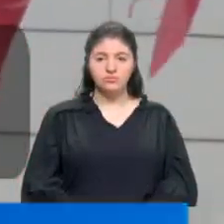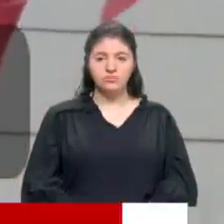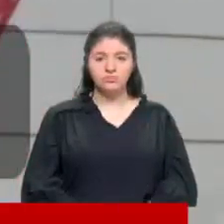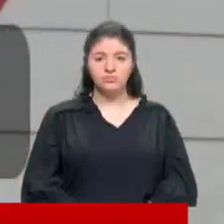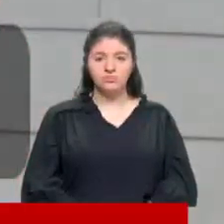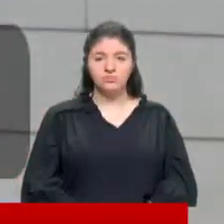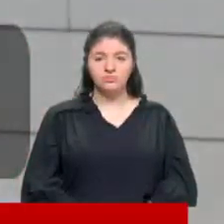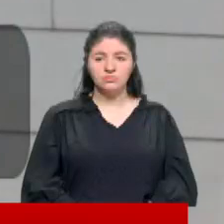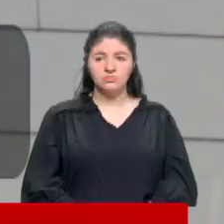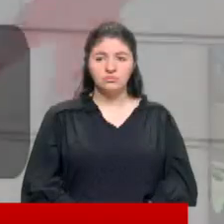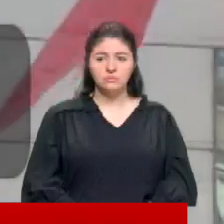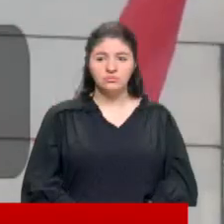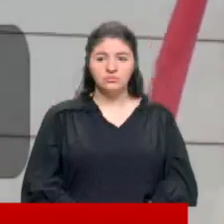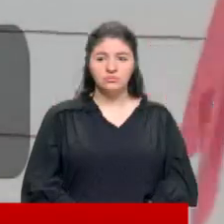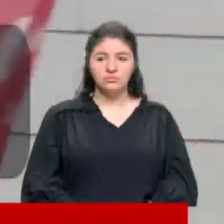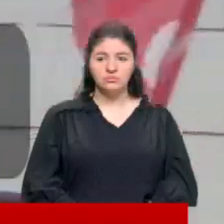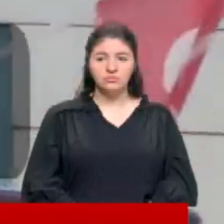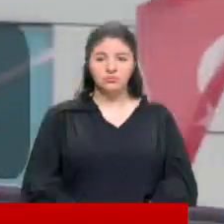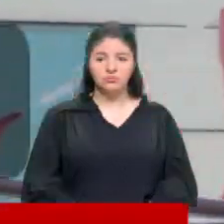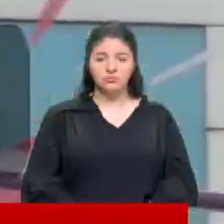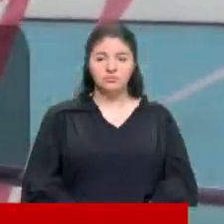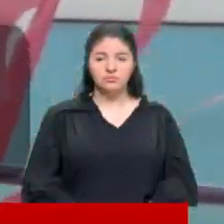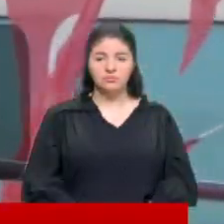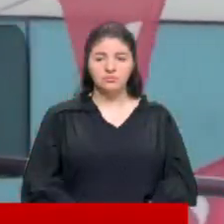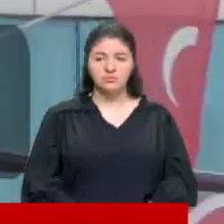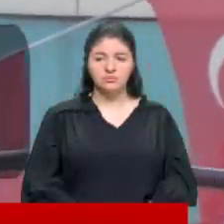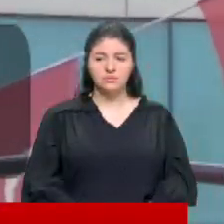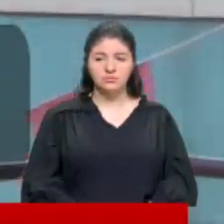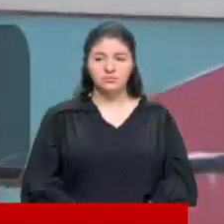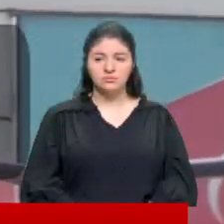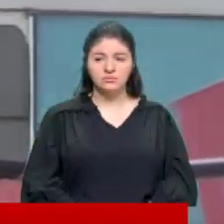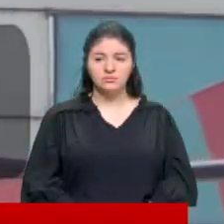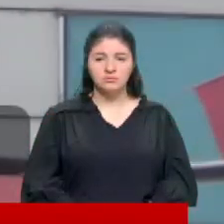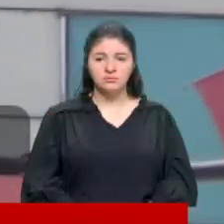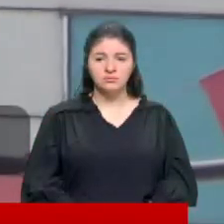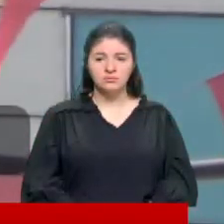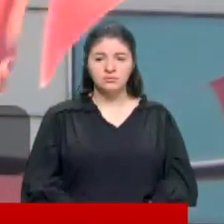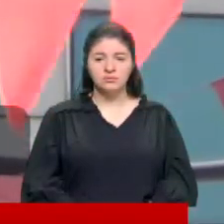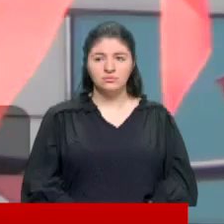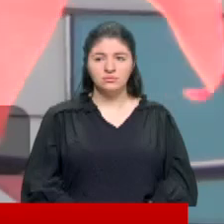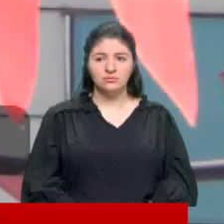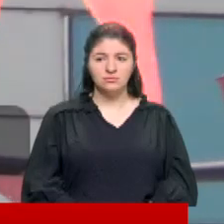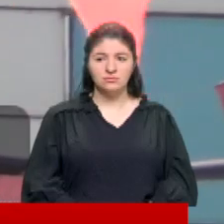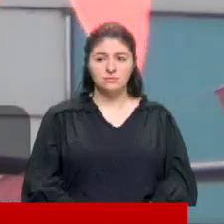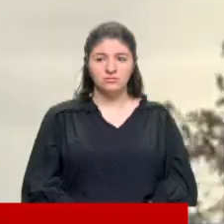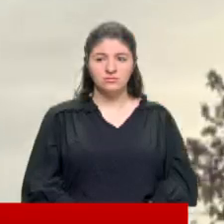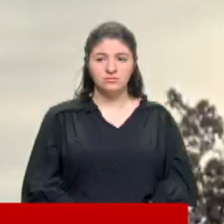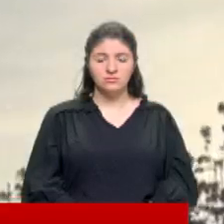FETÖ'cüler sahtekarlığa bayılır. FETÖ'cüler bunu yapıyor ama benim eski arkadaşlarım da